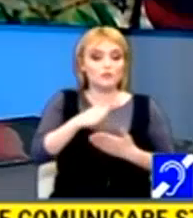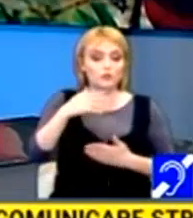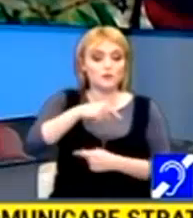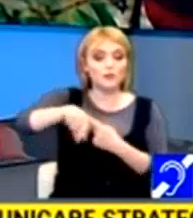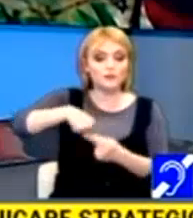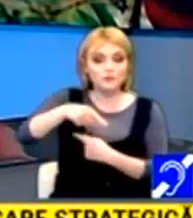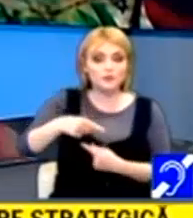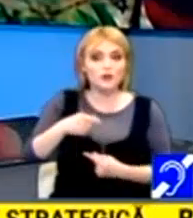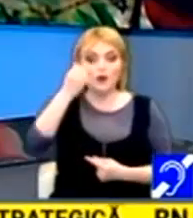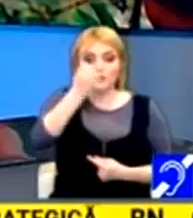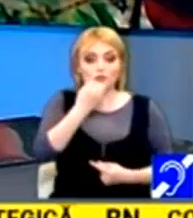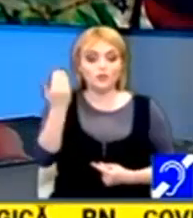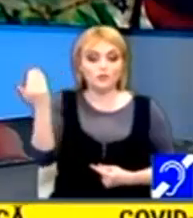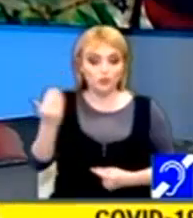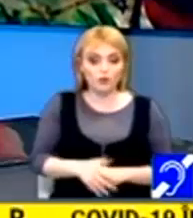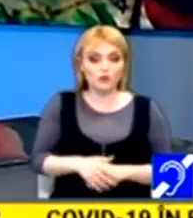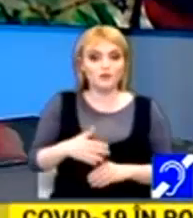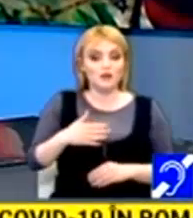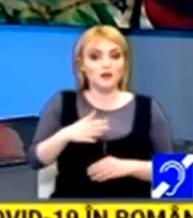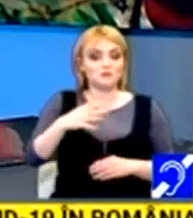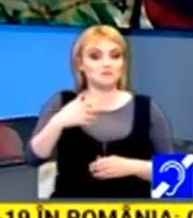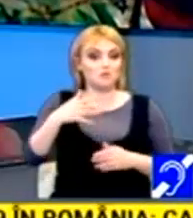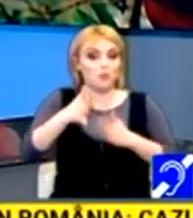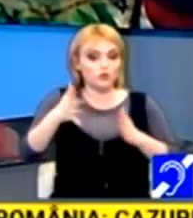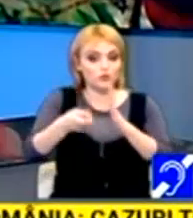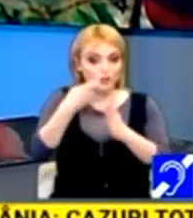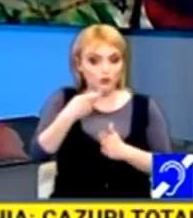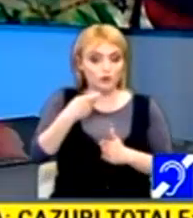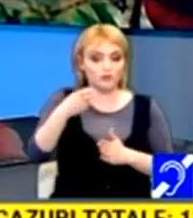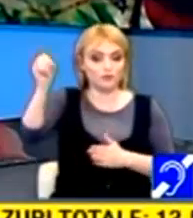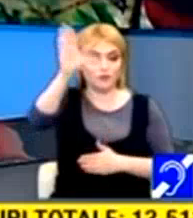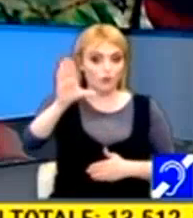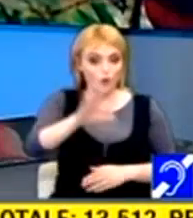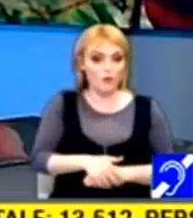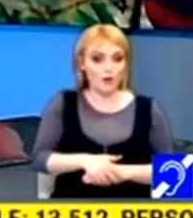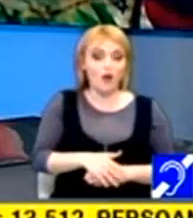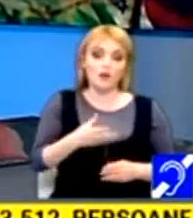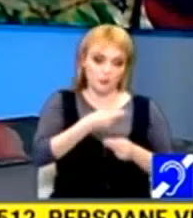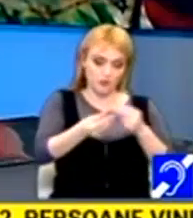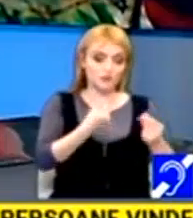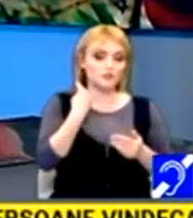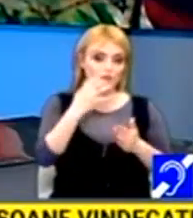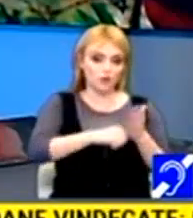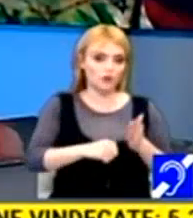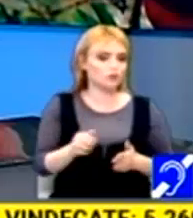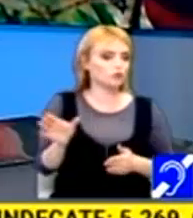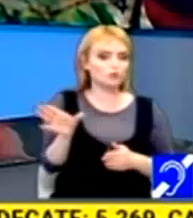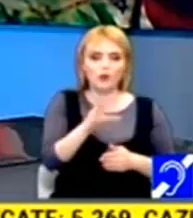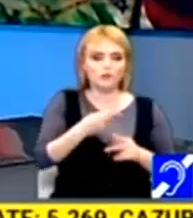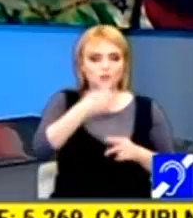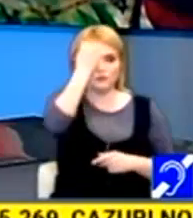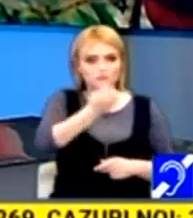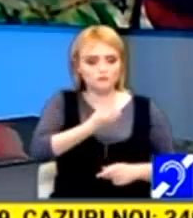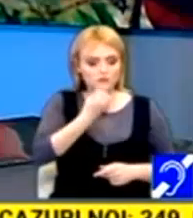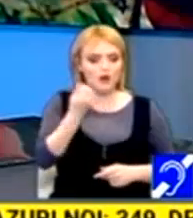duc faima în Europa și plătesc impozite în bugetul de stat. Acest lucru a fost posibil doar cu ajutorul oferit de Uniunea Europeană. Granturi,